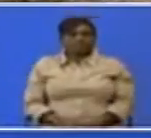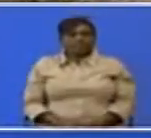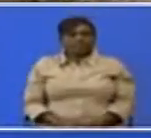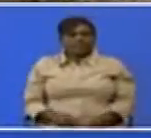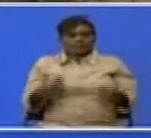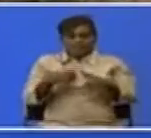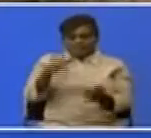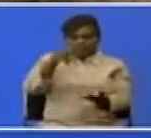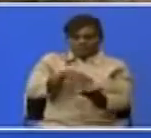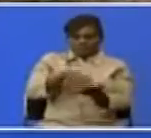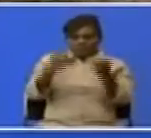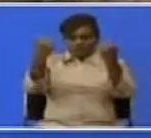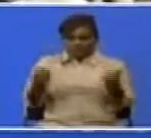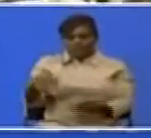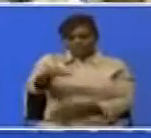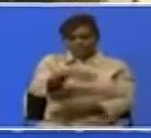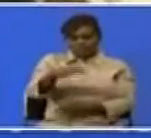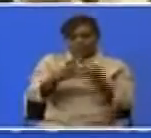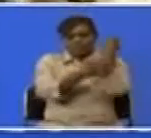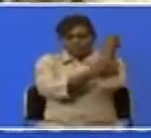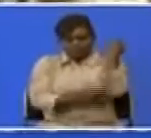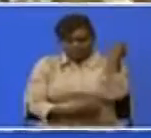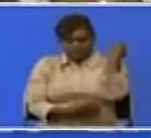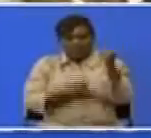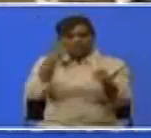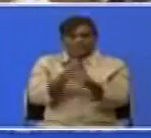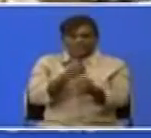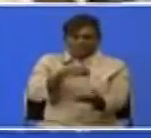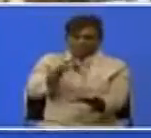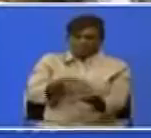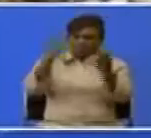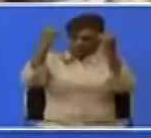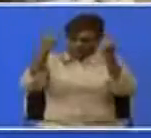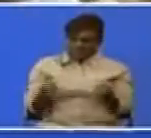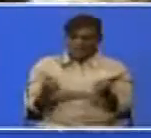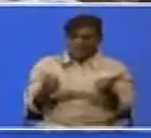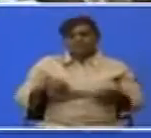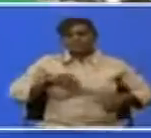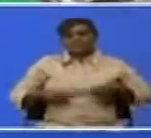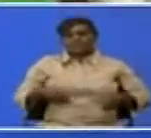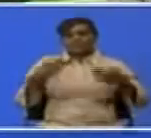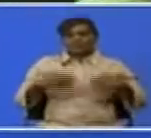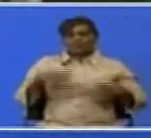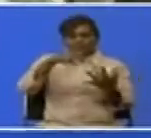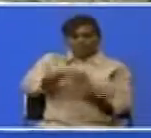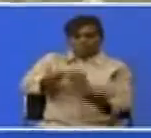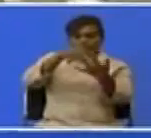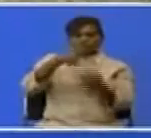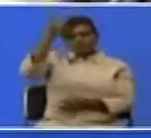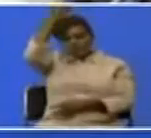Lakini hali ngumu ya kimazingira na umaskini vinazidi kufanya hali kuwa ngumu zaidi kwa walemavu hususan